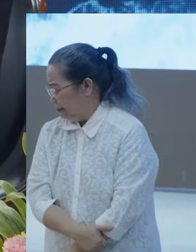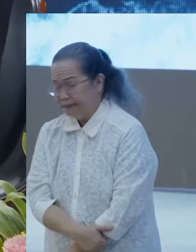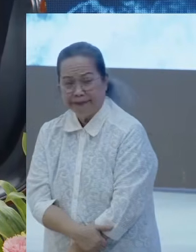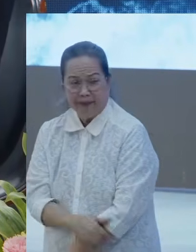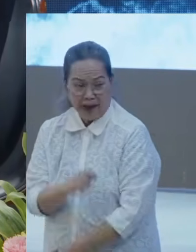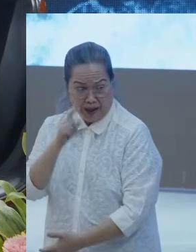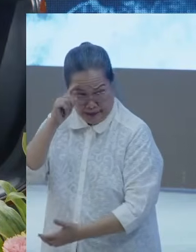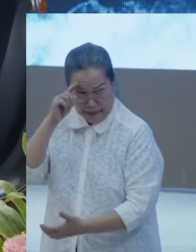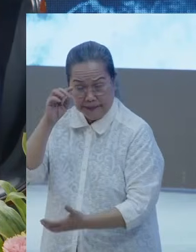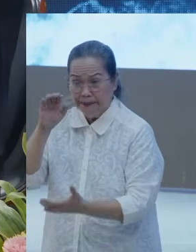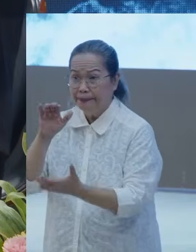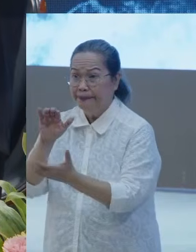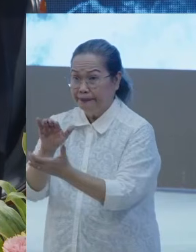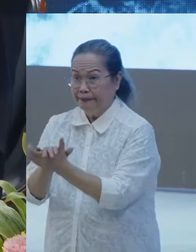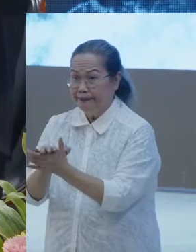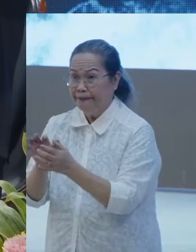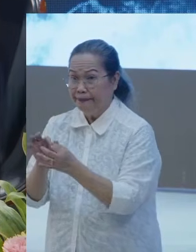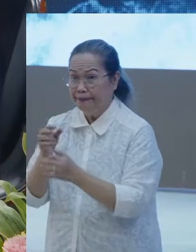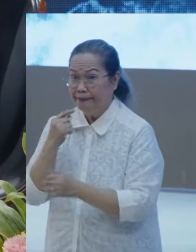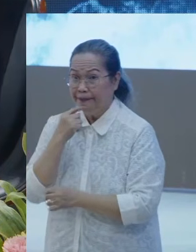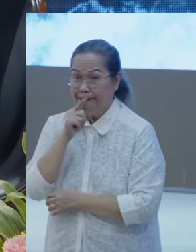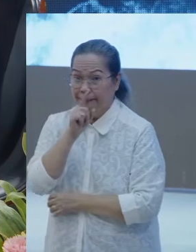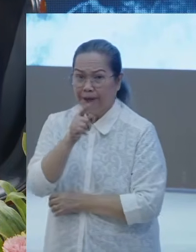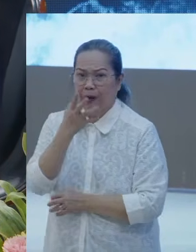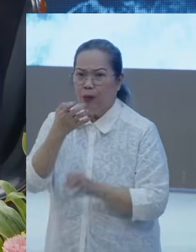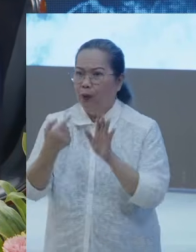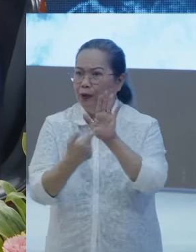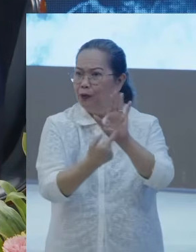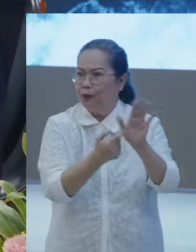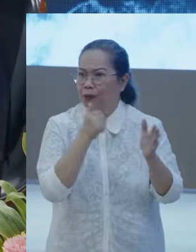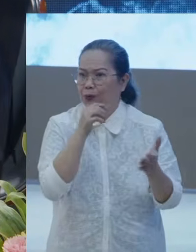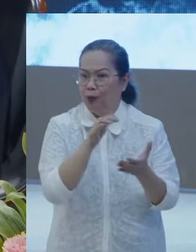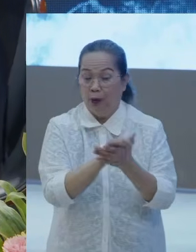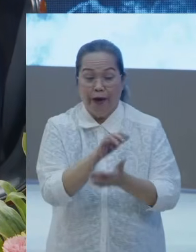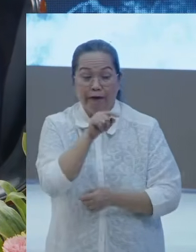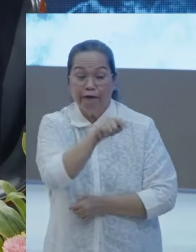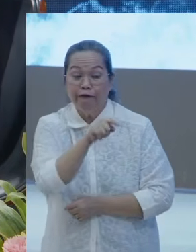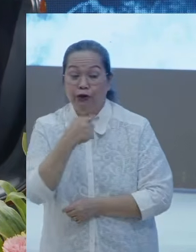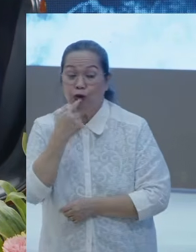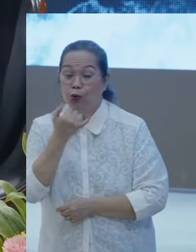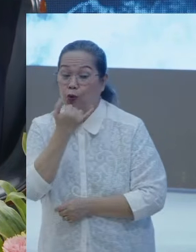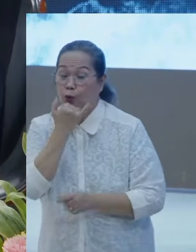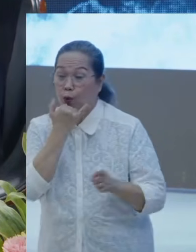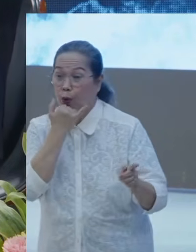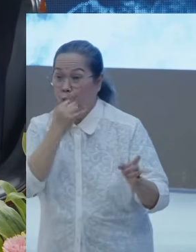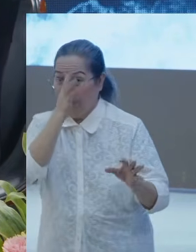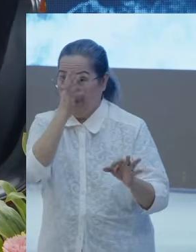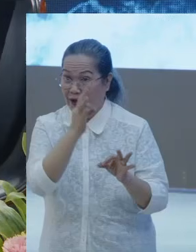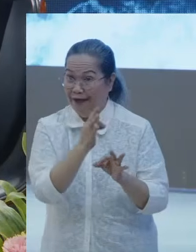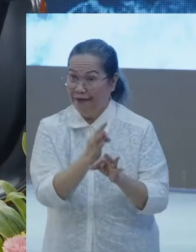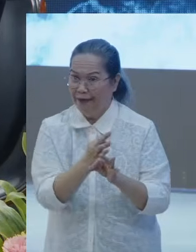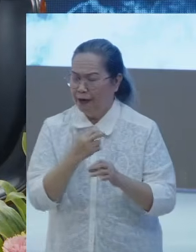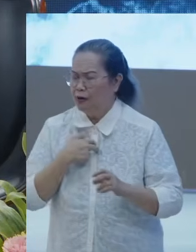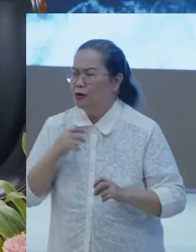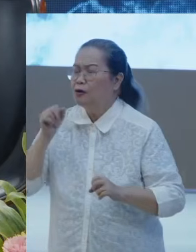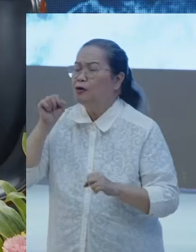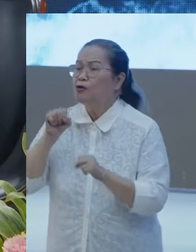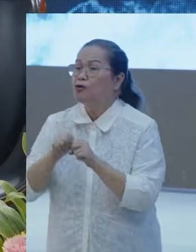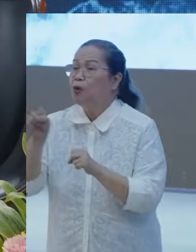niya, totoo. Gusto niya patunayan sa asawa niya na mali ang kanyang pananampalataya. So nag-research